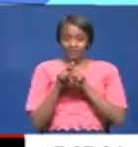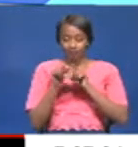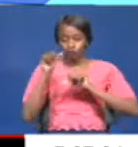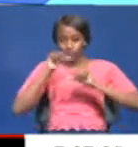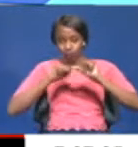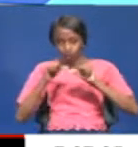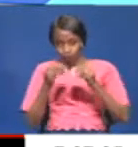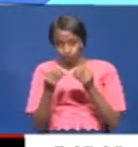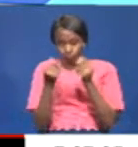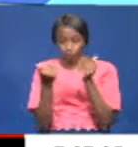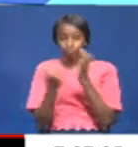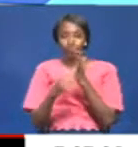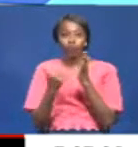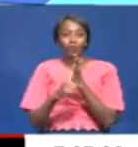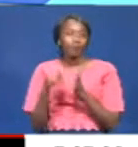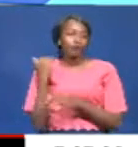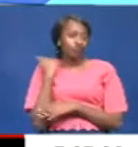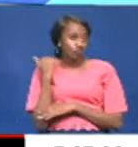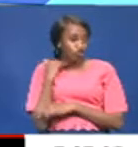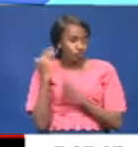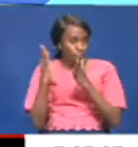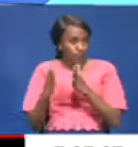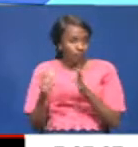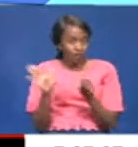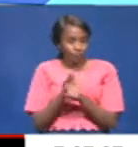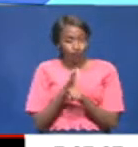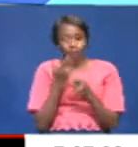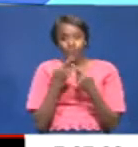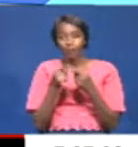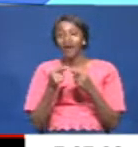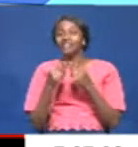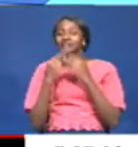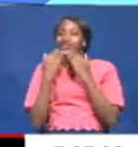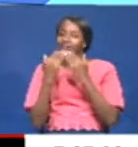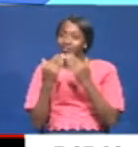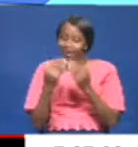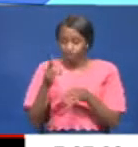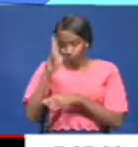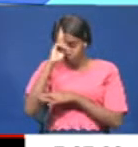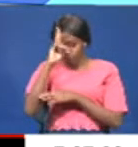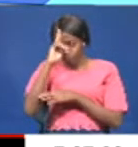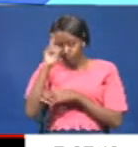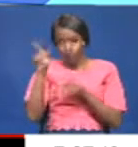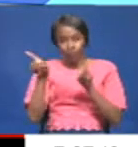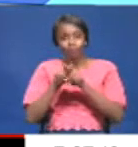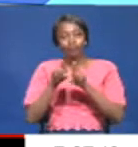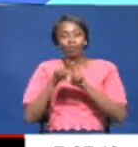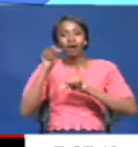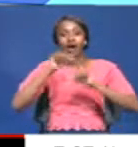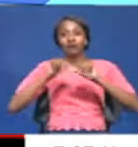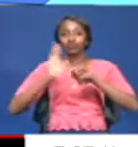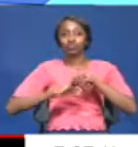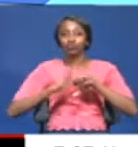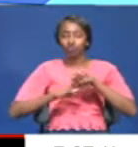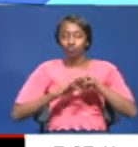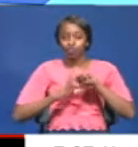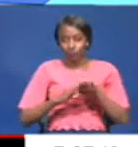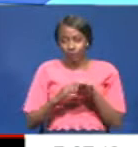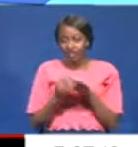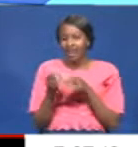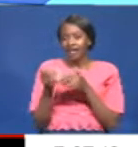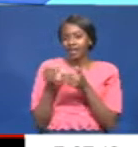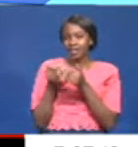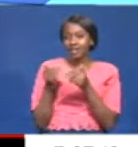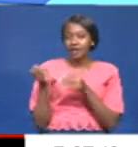vya uhalifu katika eneo hilo. Wakazi hao wamepongeza maafisa wa usalama kwa kuimarisha juhudi za usalama katika muda wa miezi mitatu iliyopita